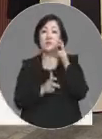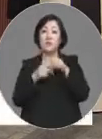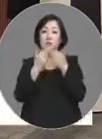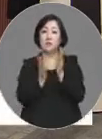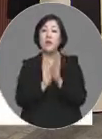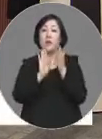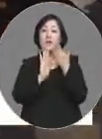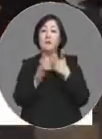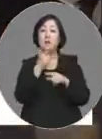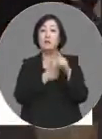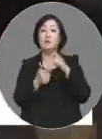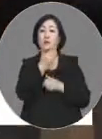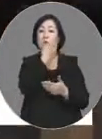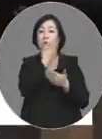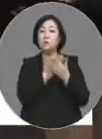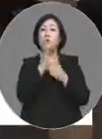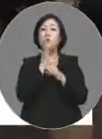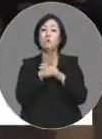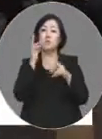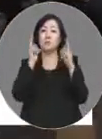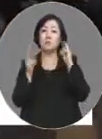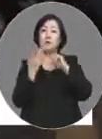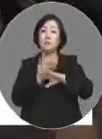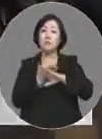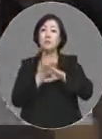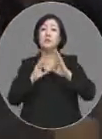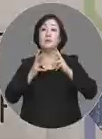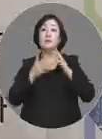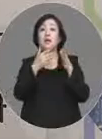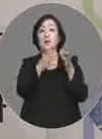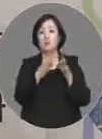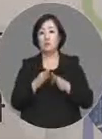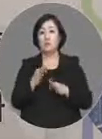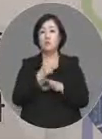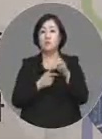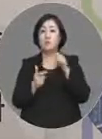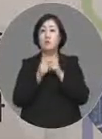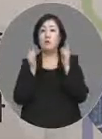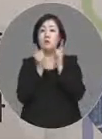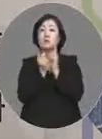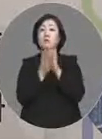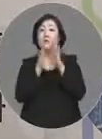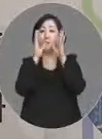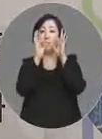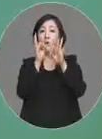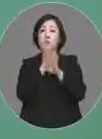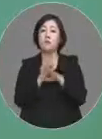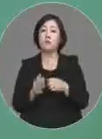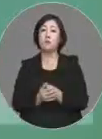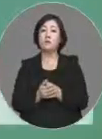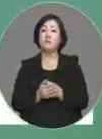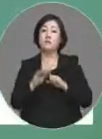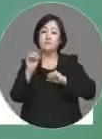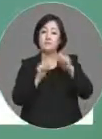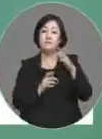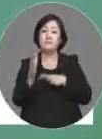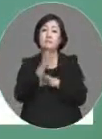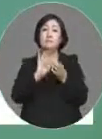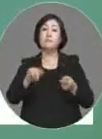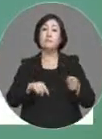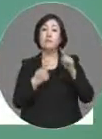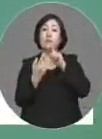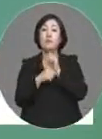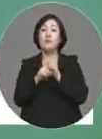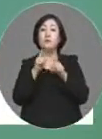전환의 필수적인 중소규모 외국인 투자 기업 유치에도 적극 나섭니다 취업 경제 활성화를 위한